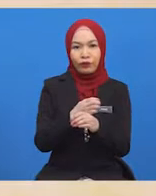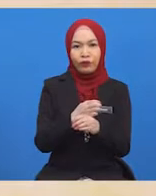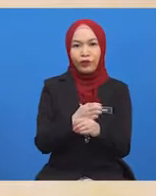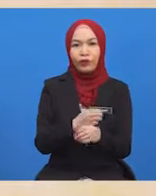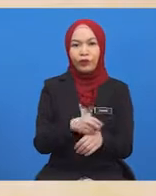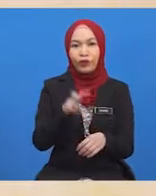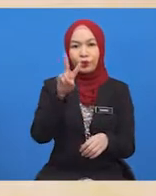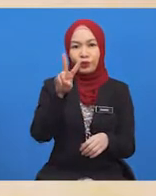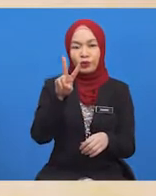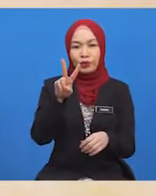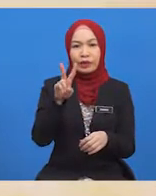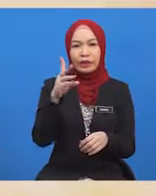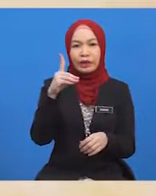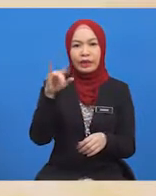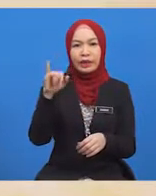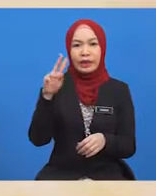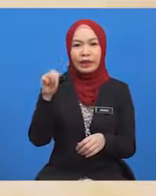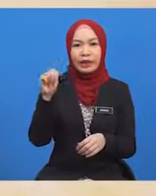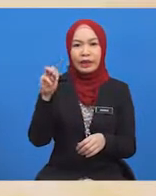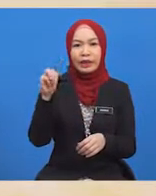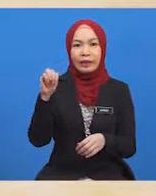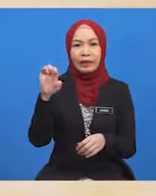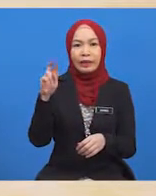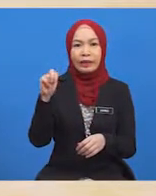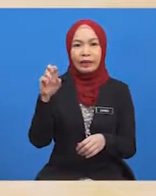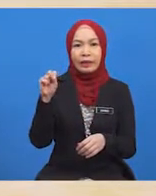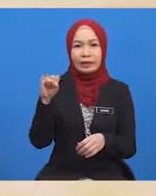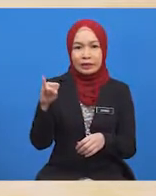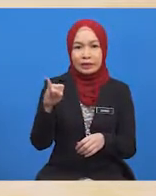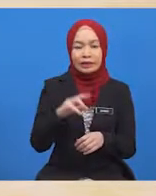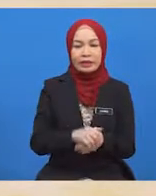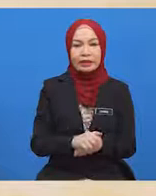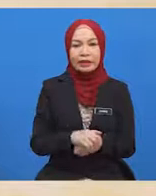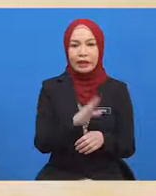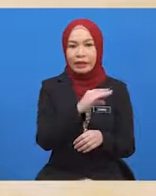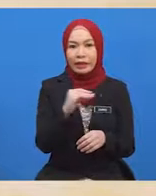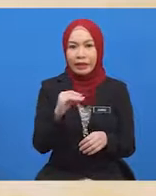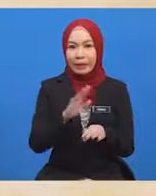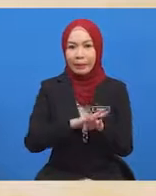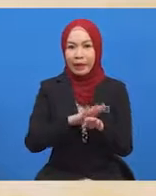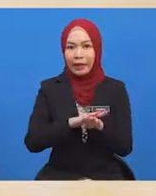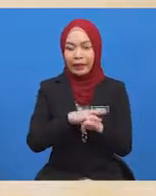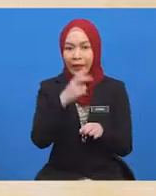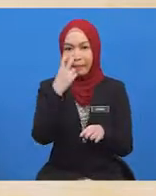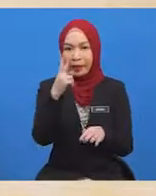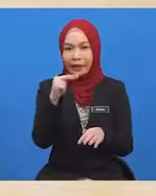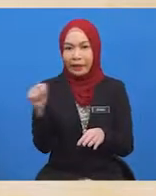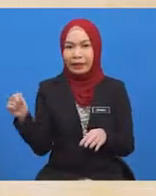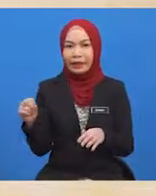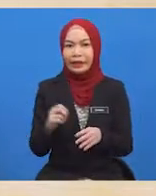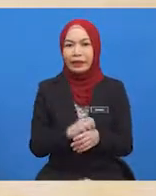Dan pelan dan dongakan digunakan dalam bidang kejuruteraan, pembinaan